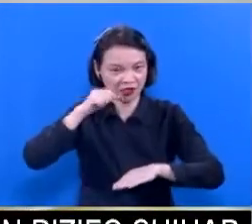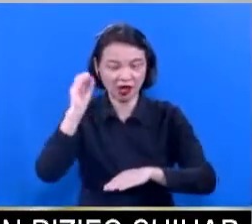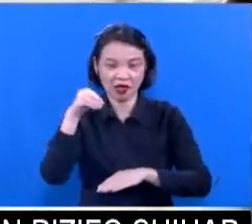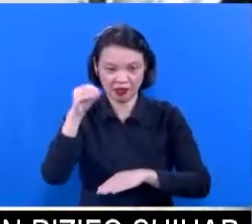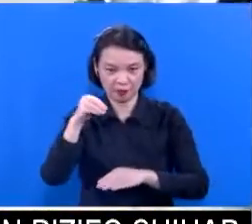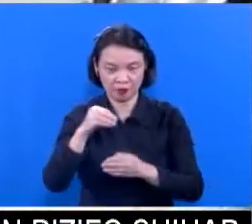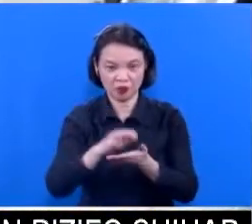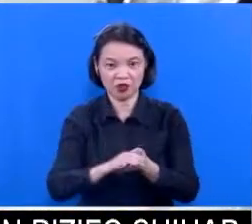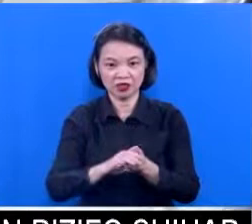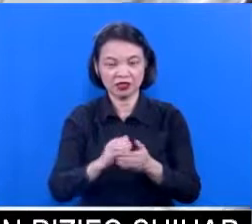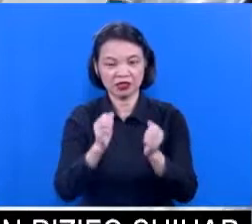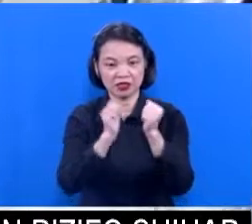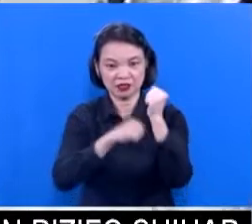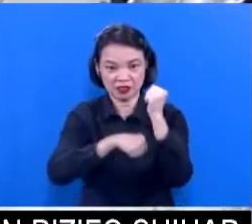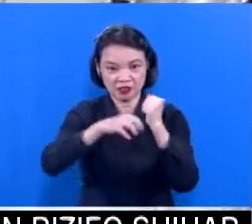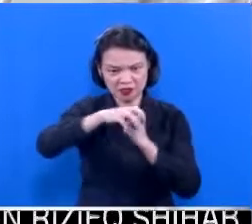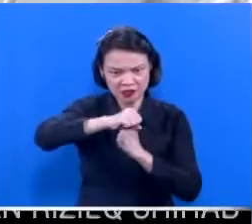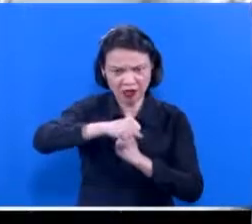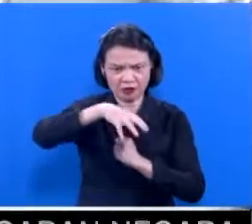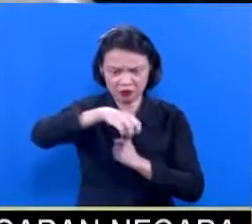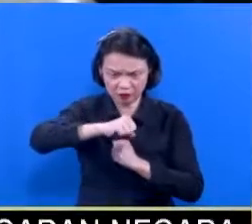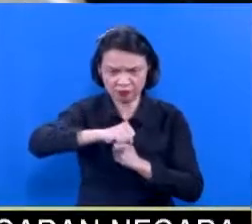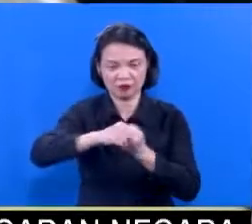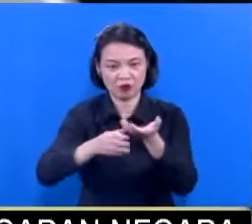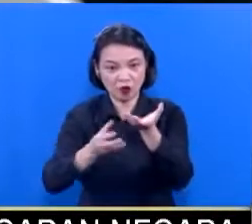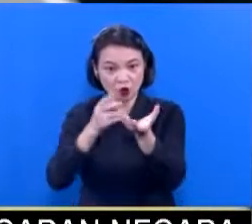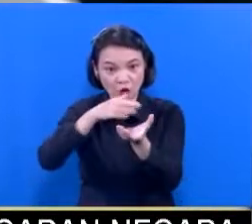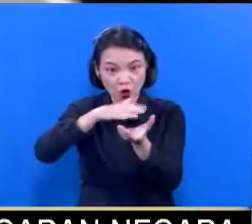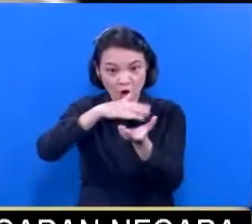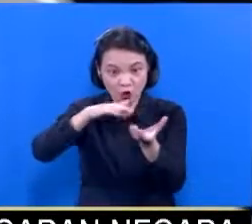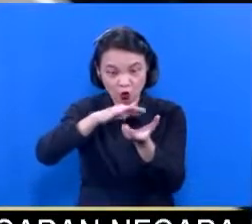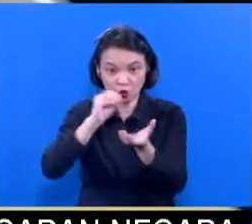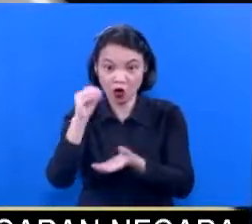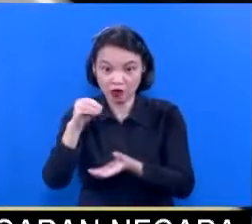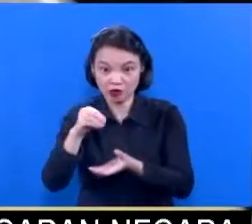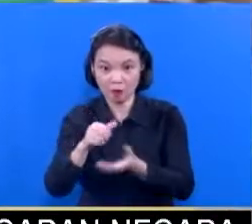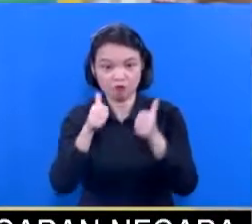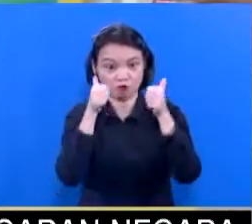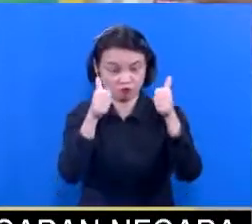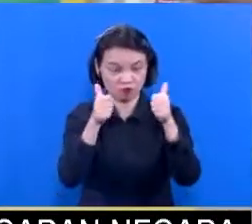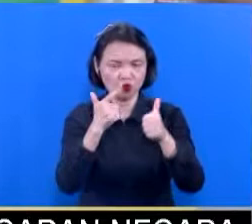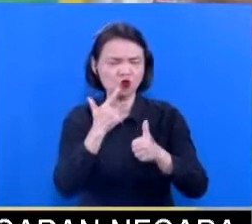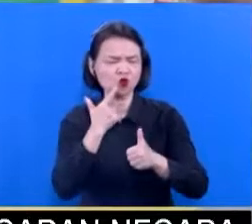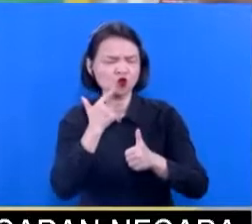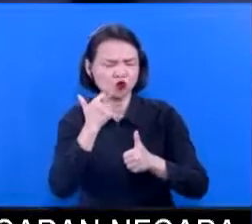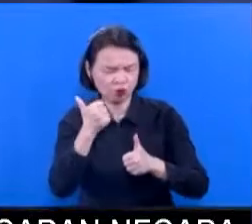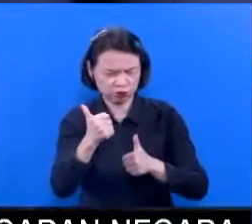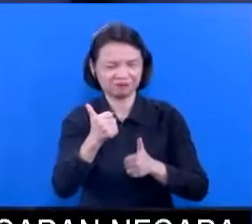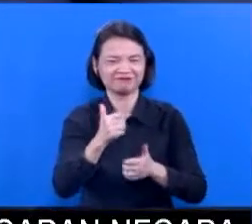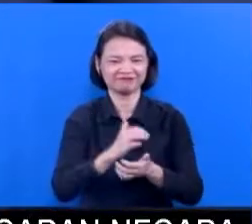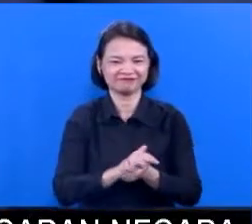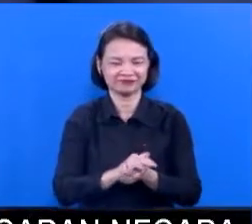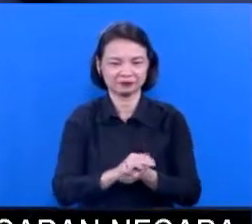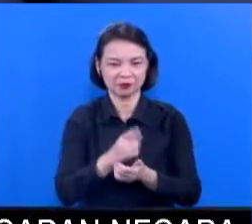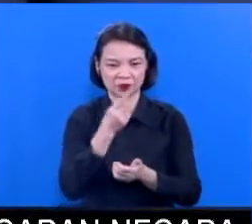dari santan dan kaldu ayam yang kental. Terbayang kan gurih dan kenikmatannya?